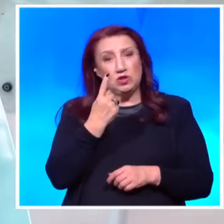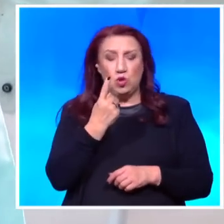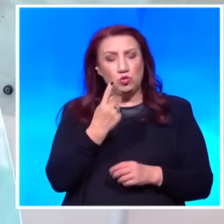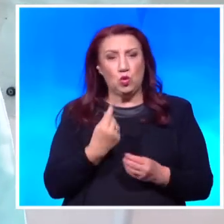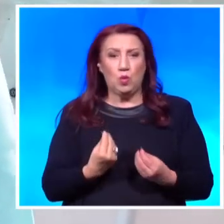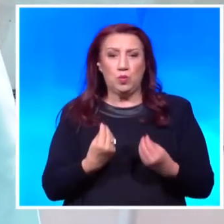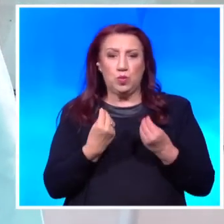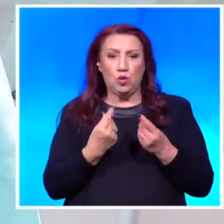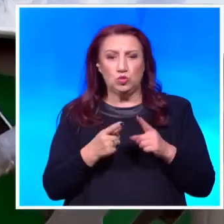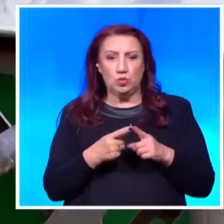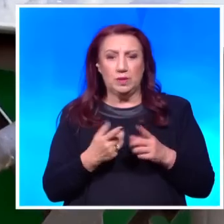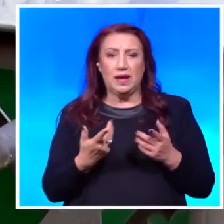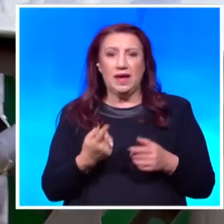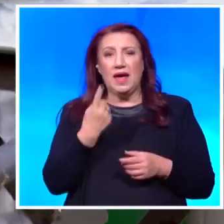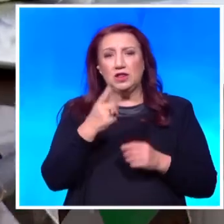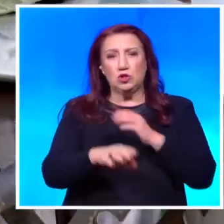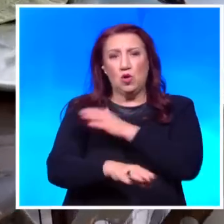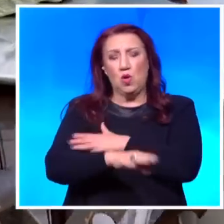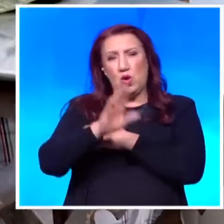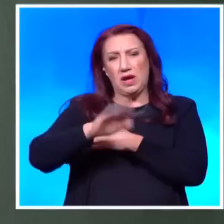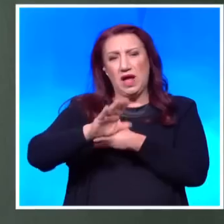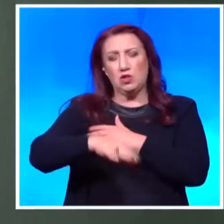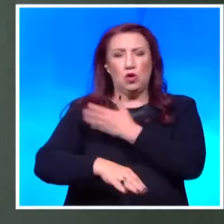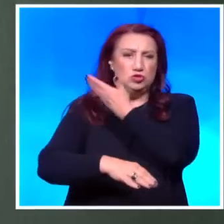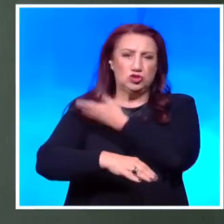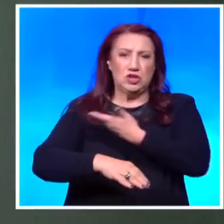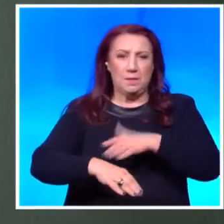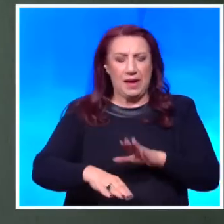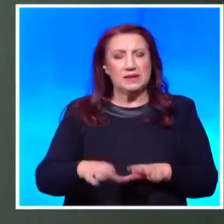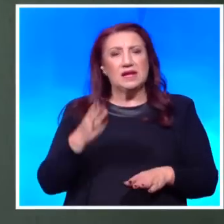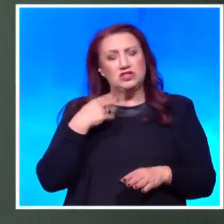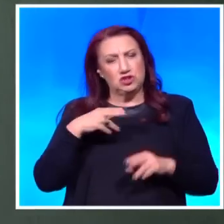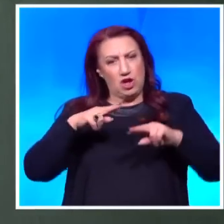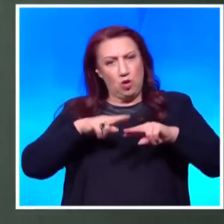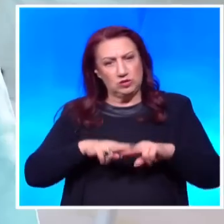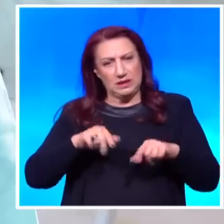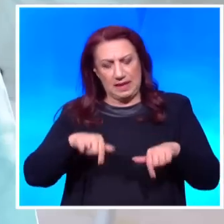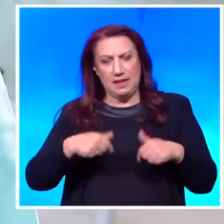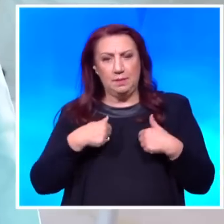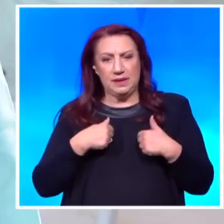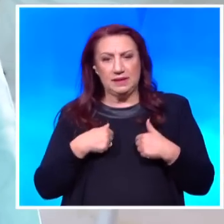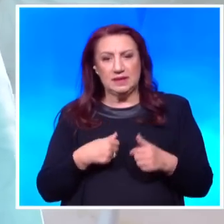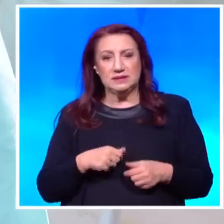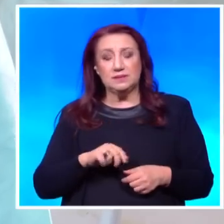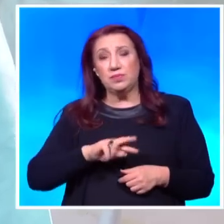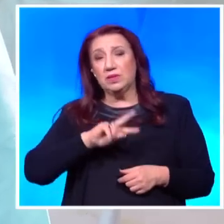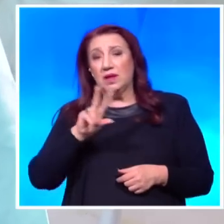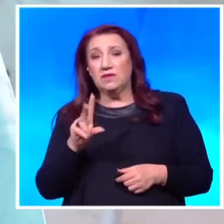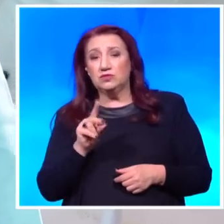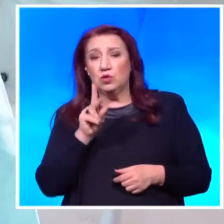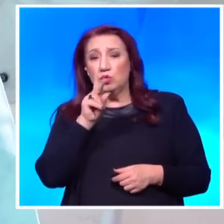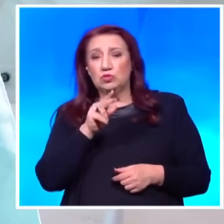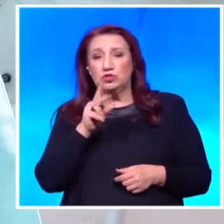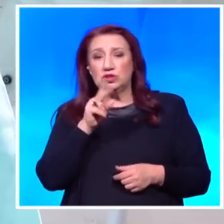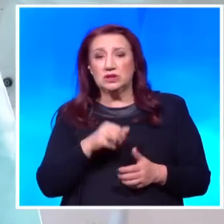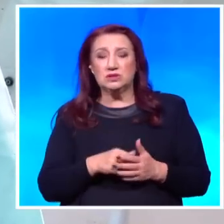едното крилце ще бъде ампутирано и след това ще живее при нас до полувъзрялост. А другото? Най-вероятно, може